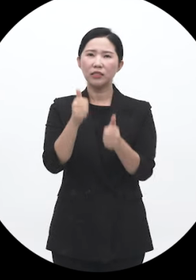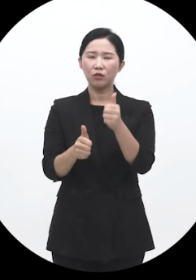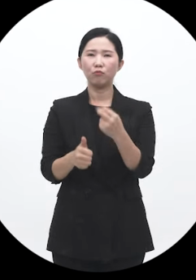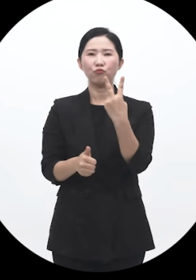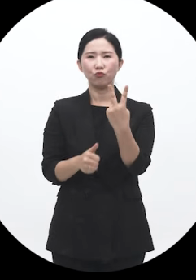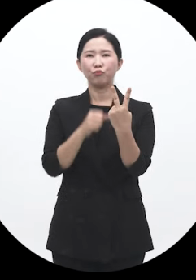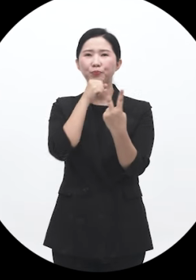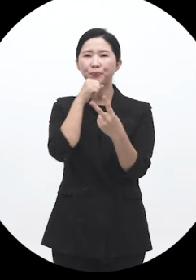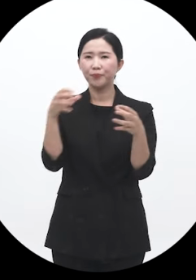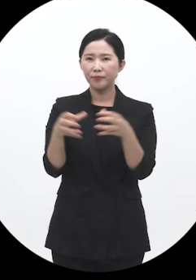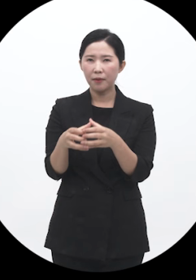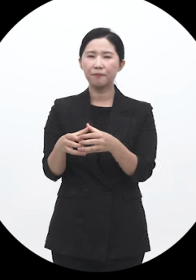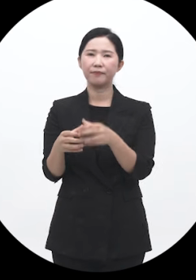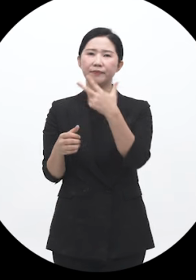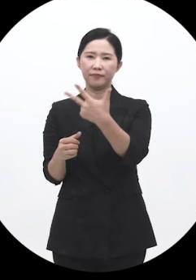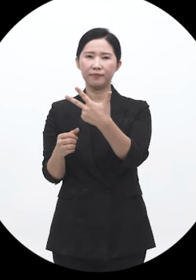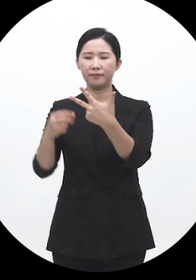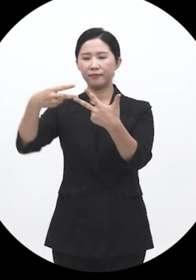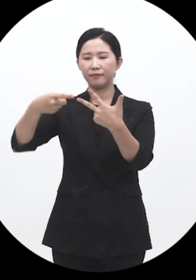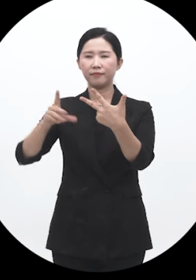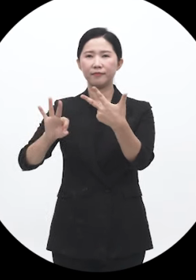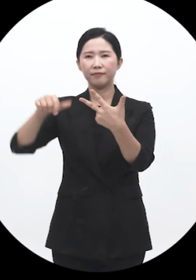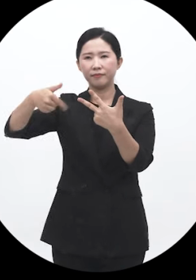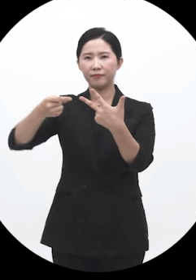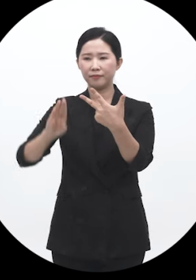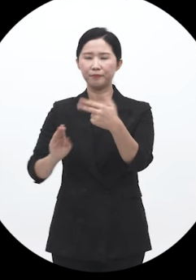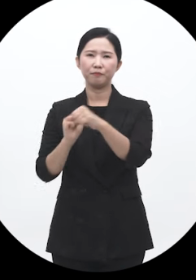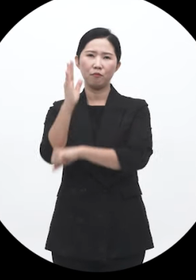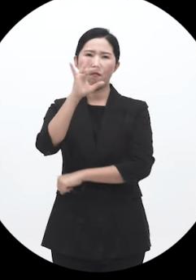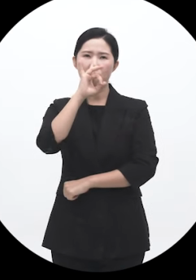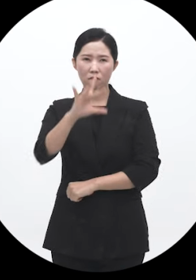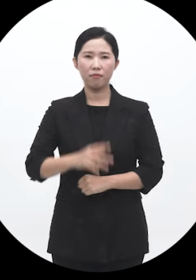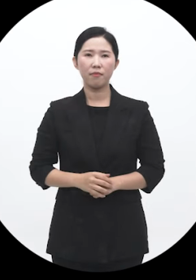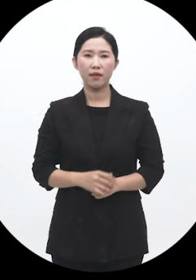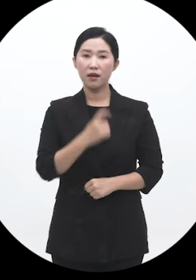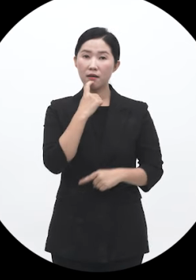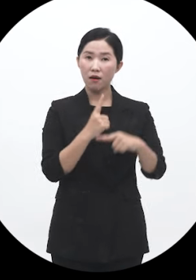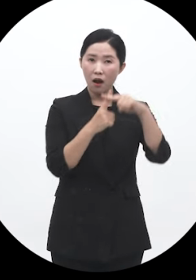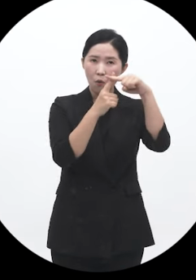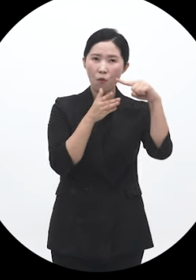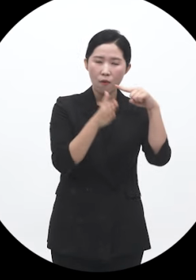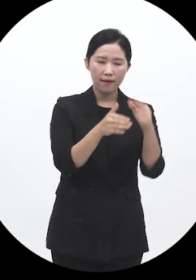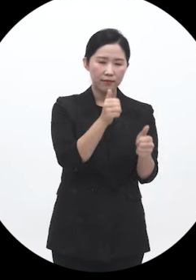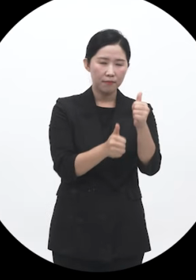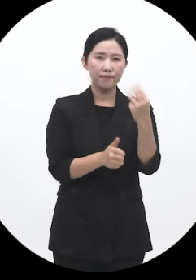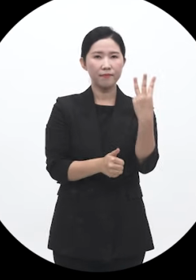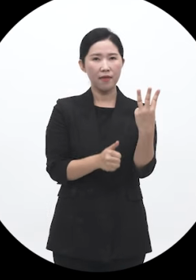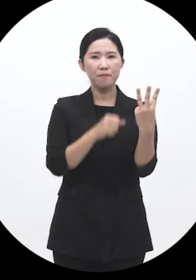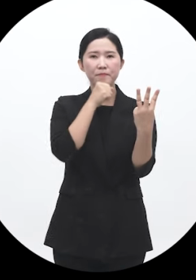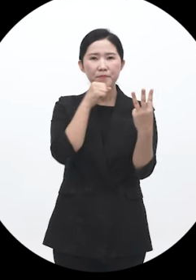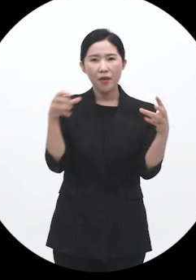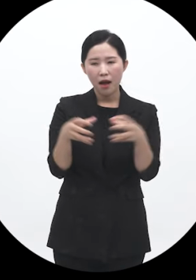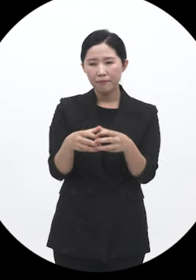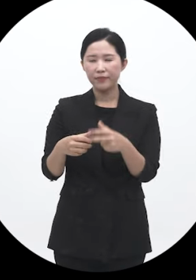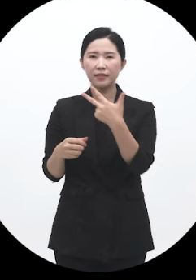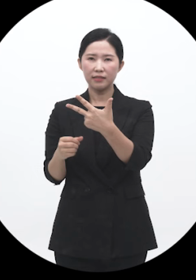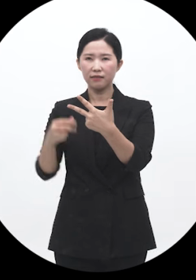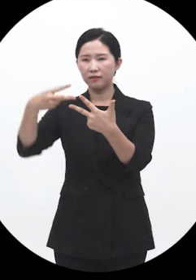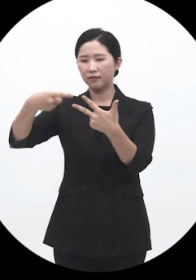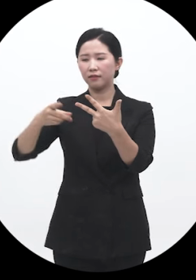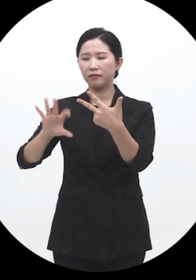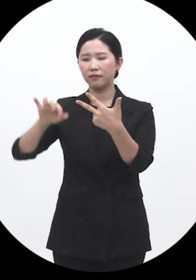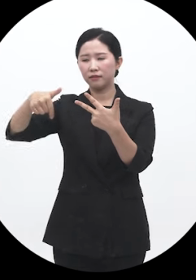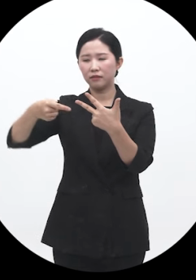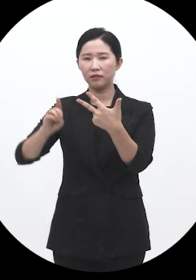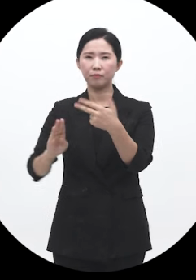영역 등급합 7 이내, 간호학과는 3개 영역 등급합 7 이내, 약학과는